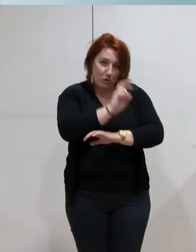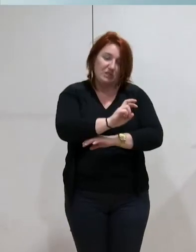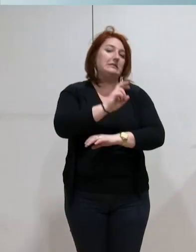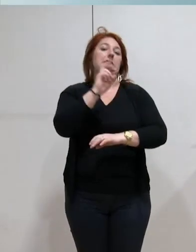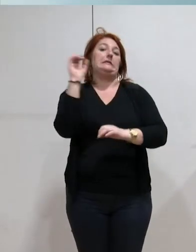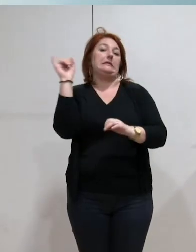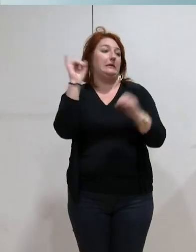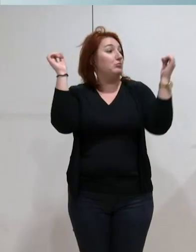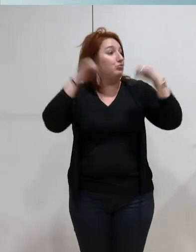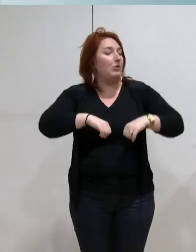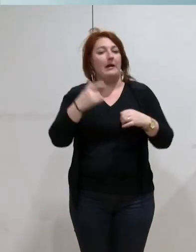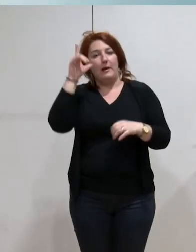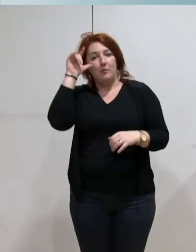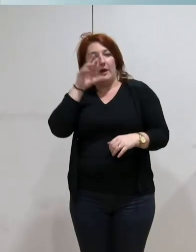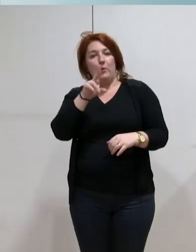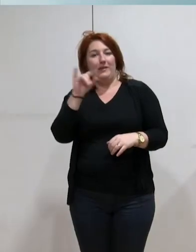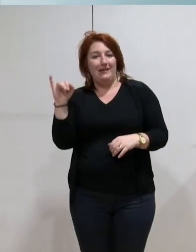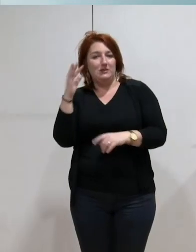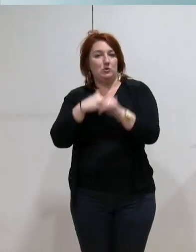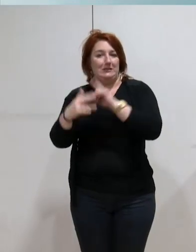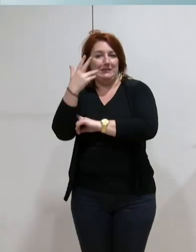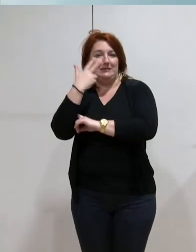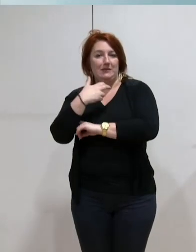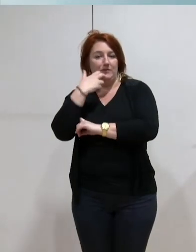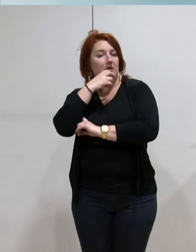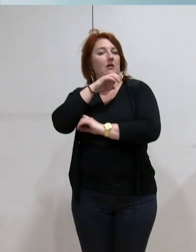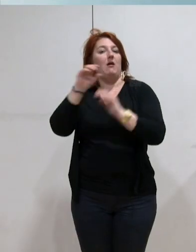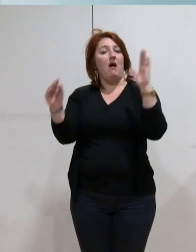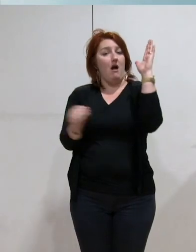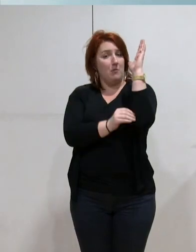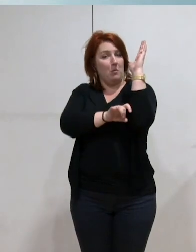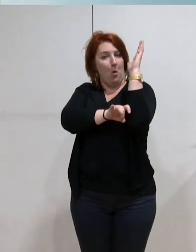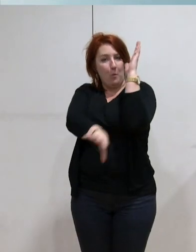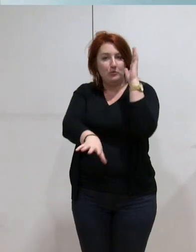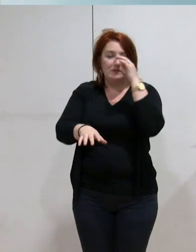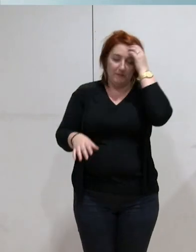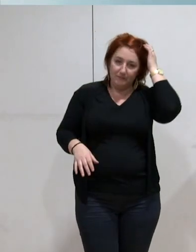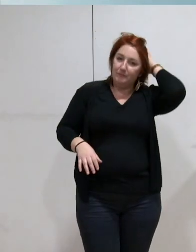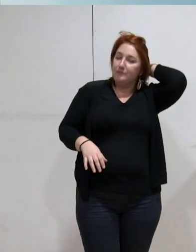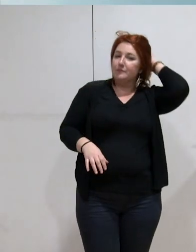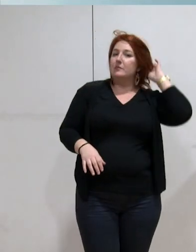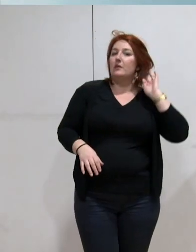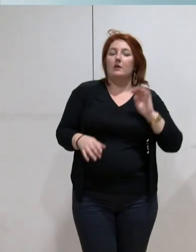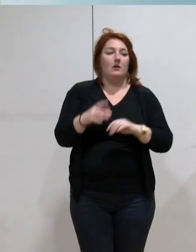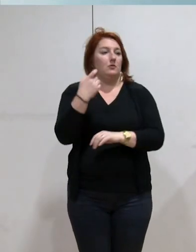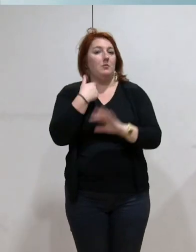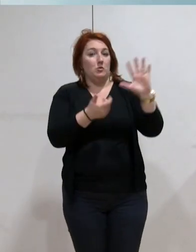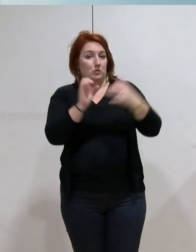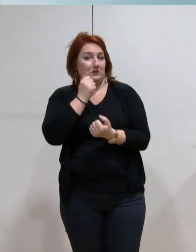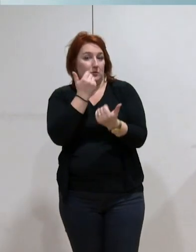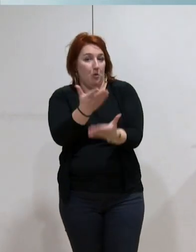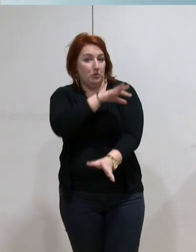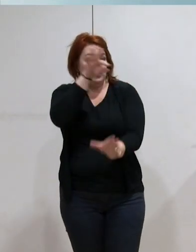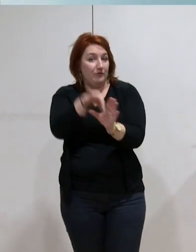pour les républicains udi société civile l'amendement est repoussé je mets donc au voix la délibération numéro 60 qui n'est pas